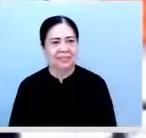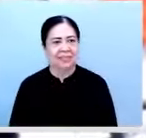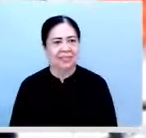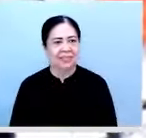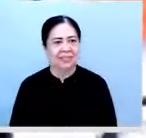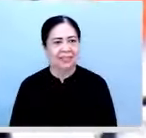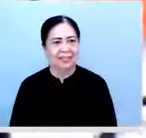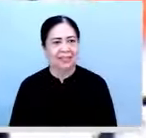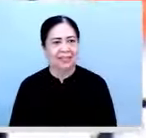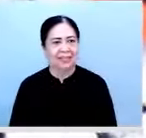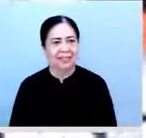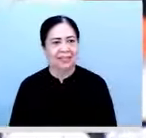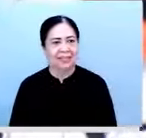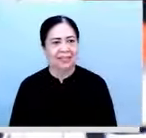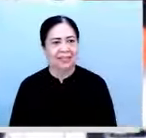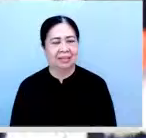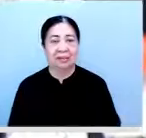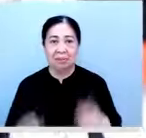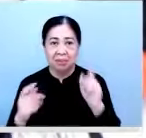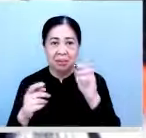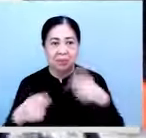yung toy.